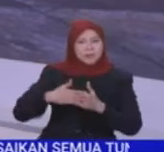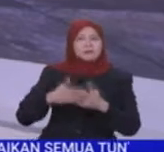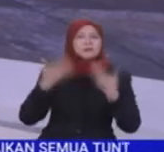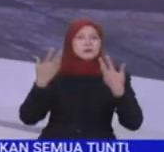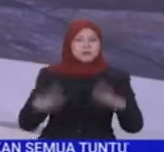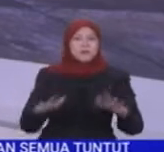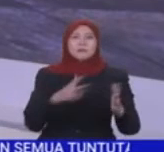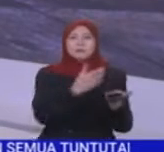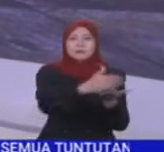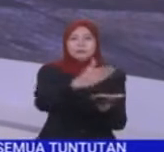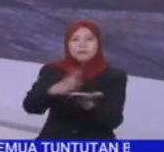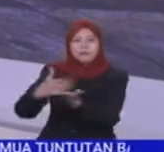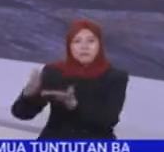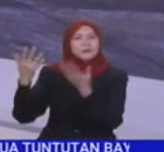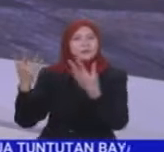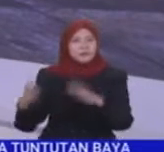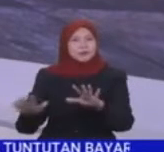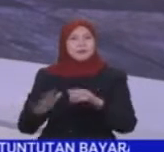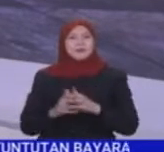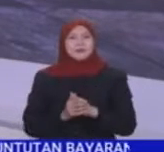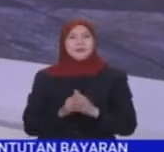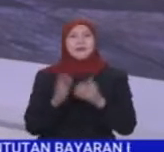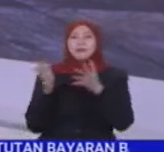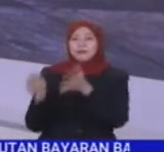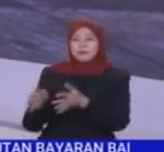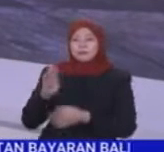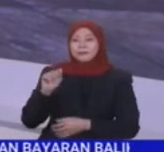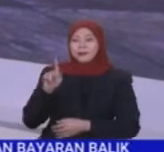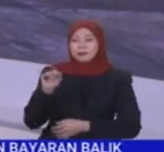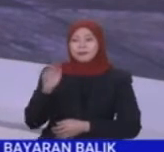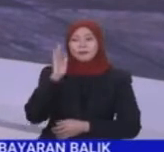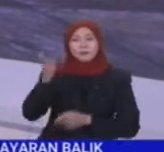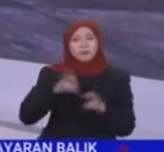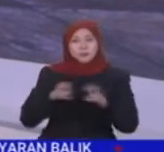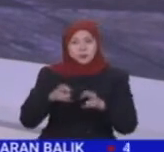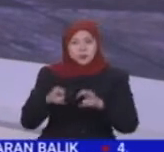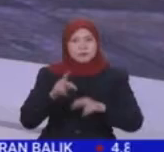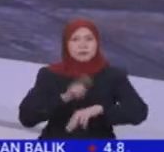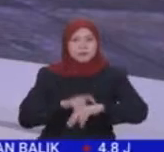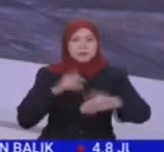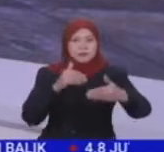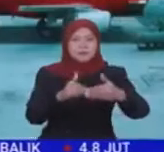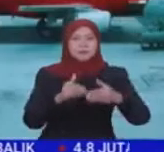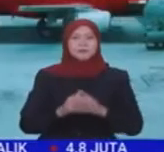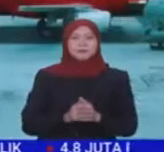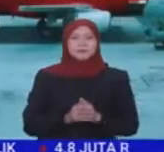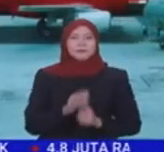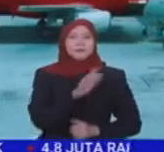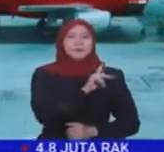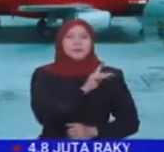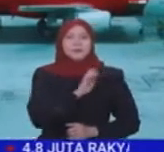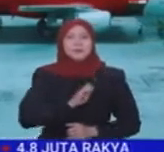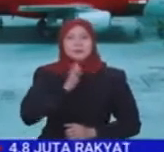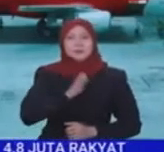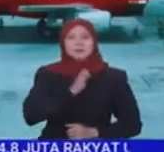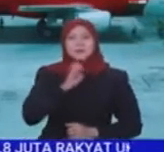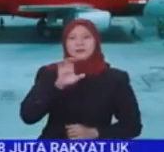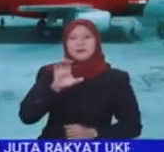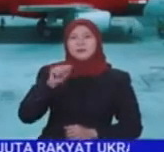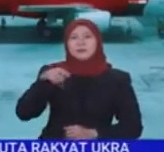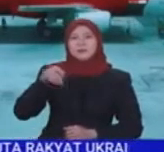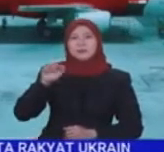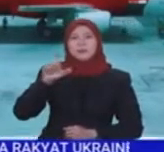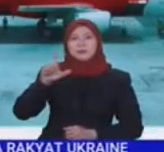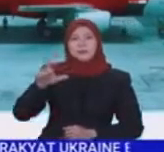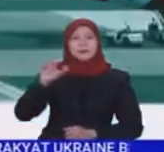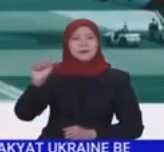telah diselesaikan. Bakinya akan diurus dalam masa terdekat. Ketua Pegawai Eksekutif Kumpulan Capital A, Tan Sri Tony